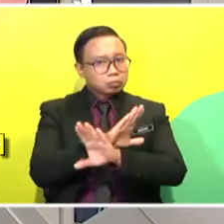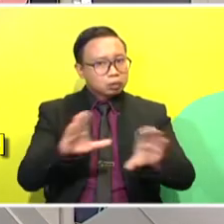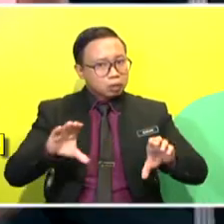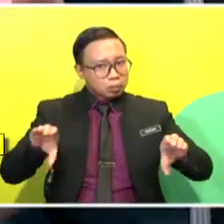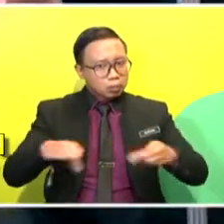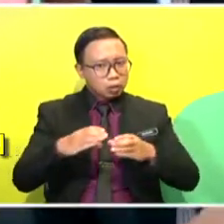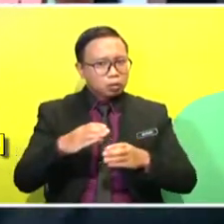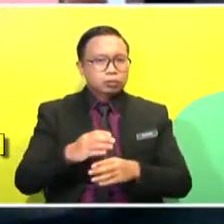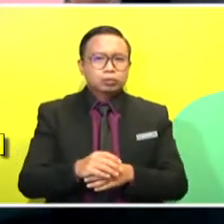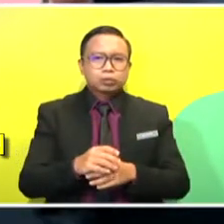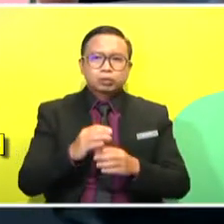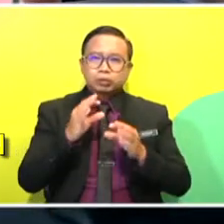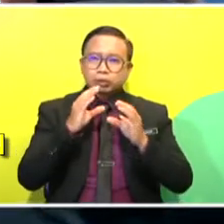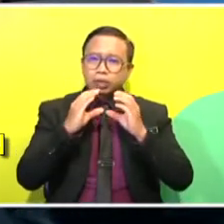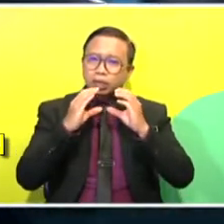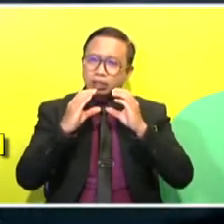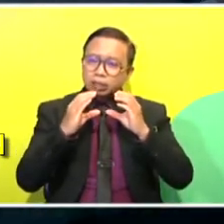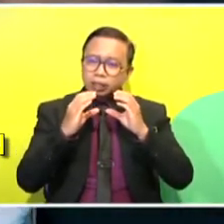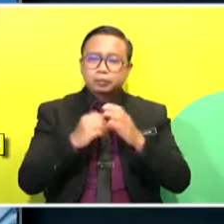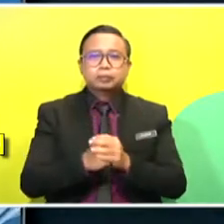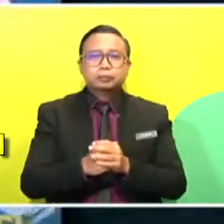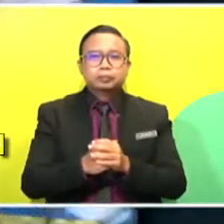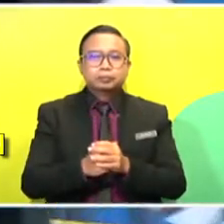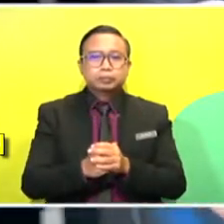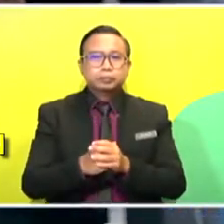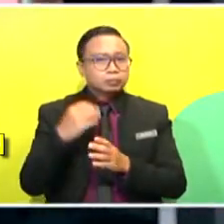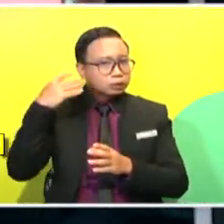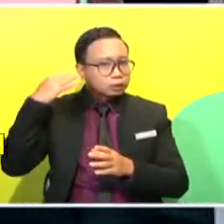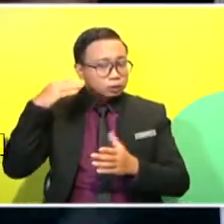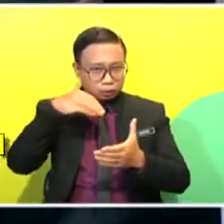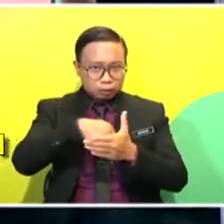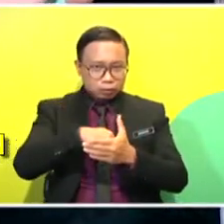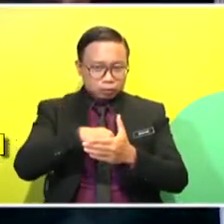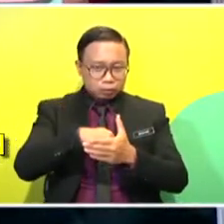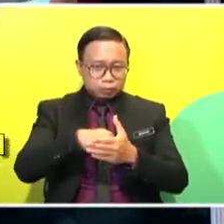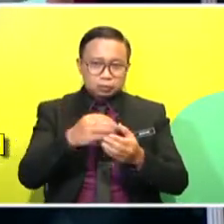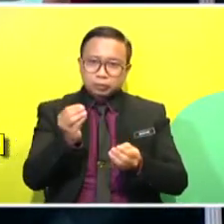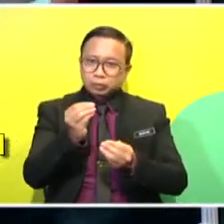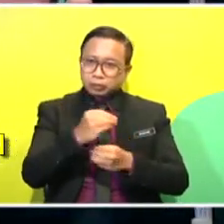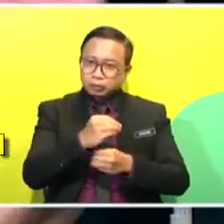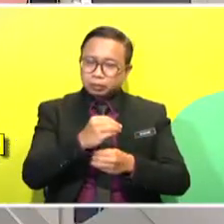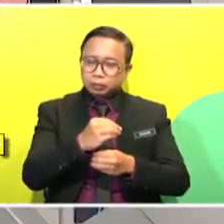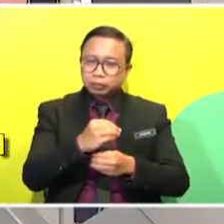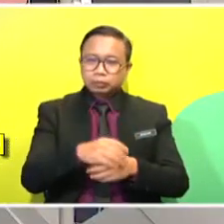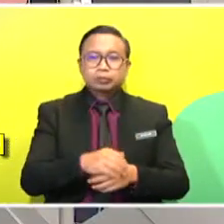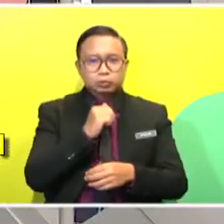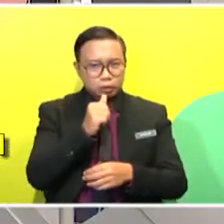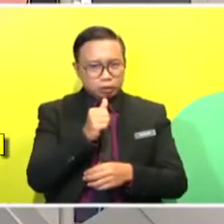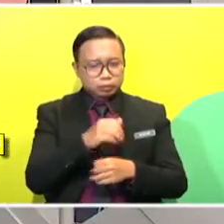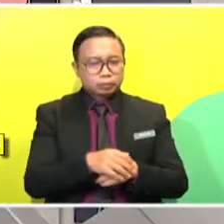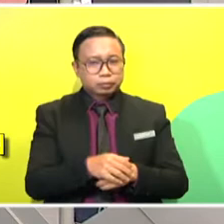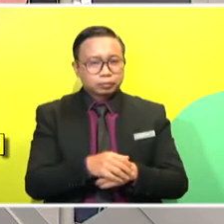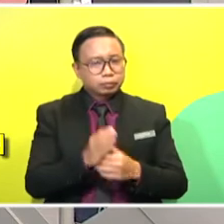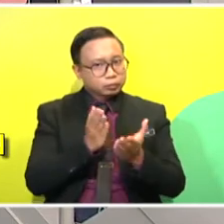bising. Kita tengok adakah kad ini kad yang sepadan? Oh, tidak. Okey, saya teruskan ya